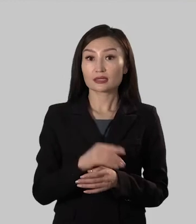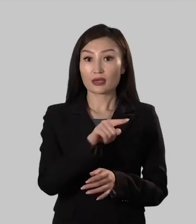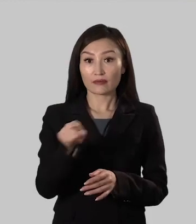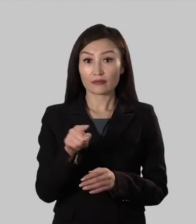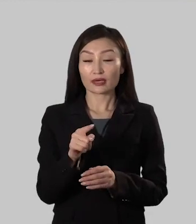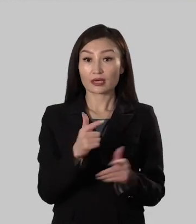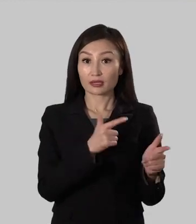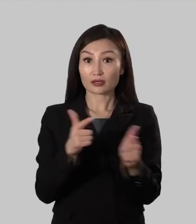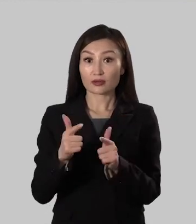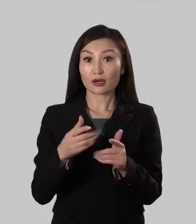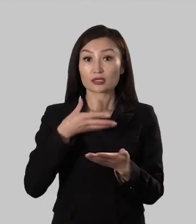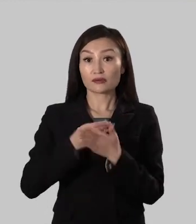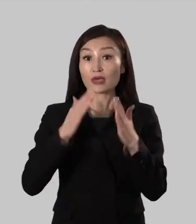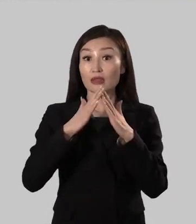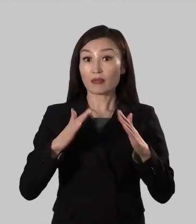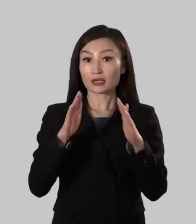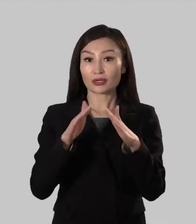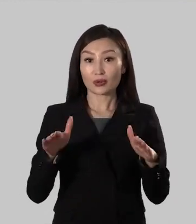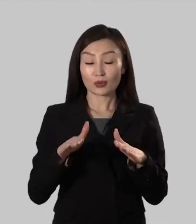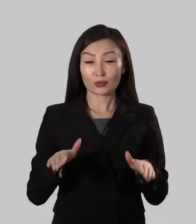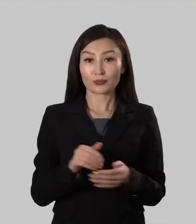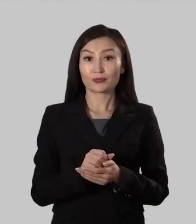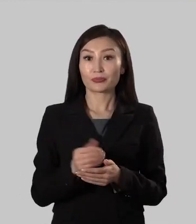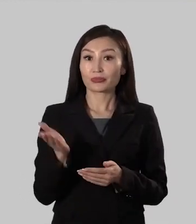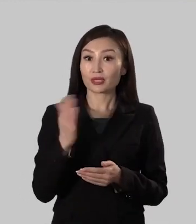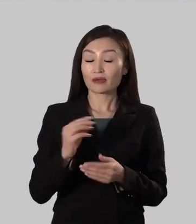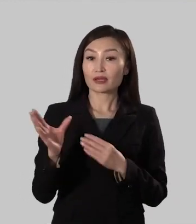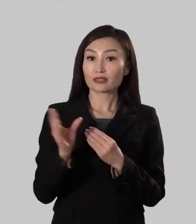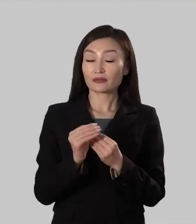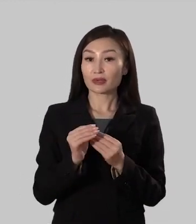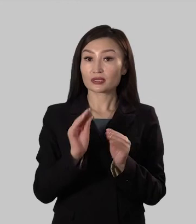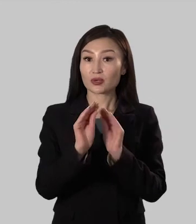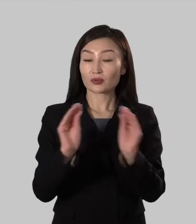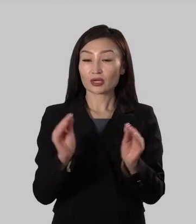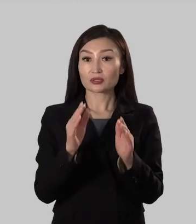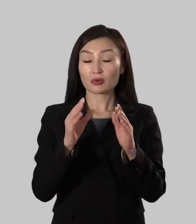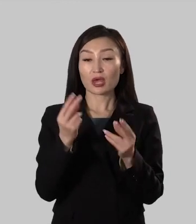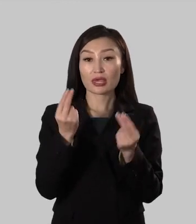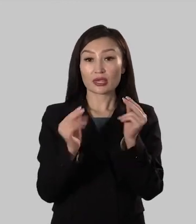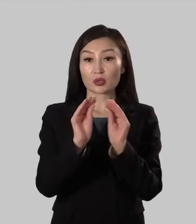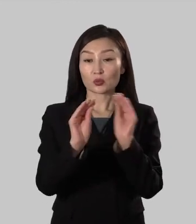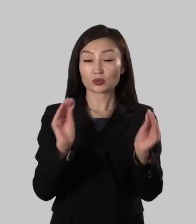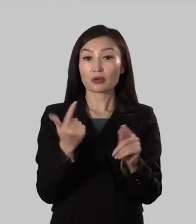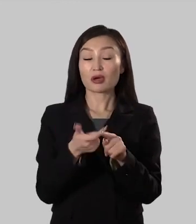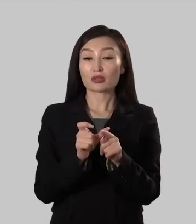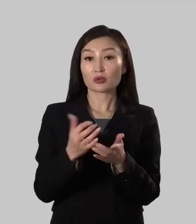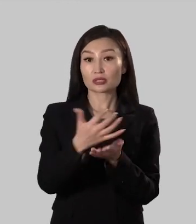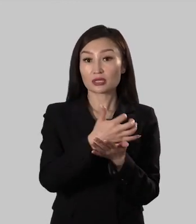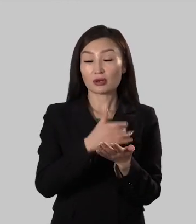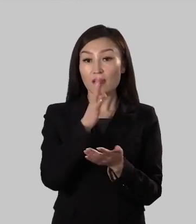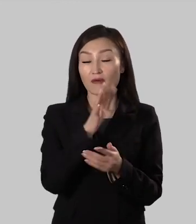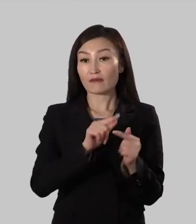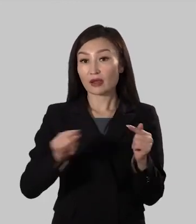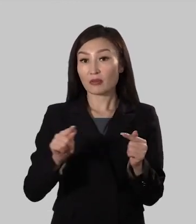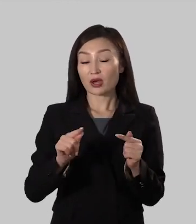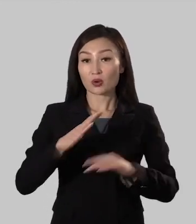Интересно, а вы уже нарядили свою домашнюю елку? Давайте вместе украсим нашу елку игрушками, которые